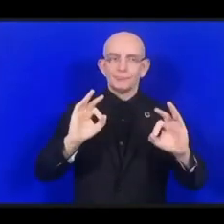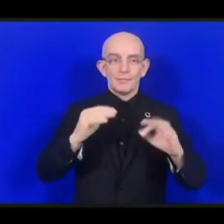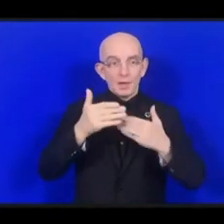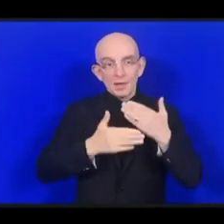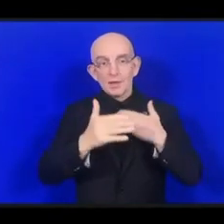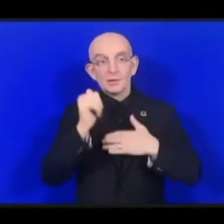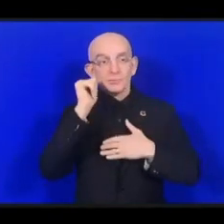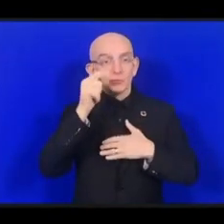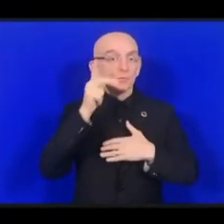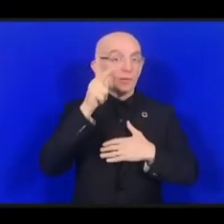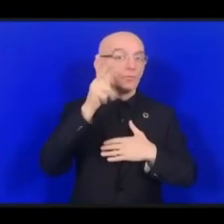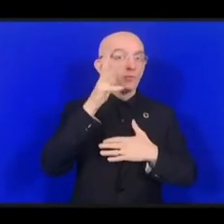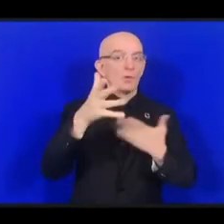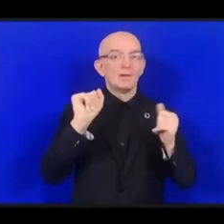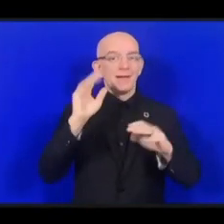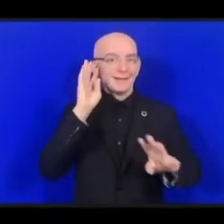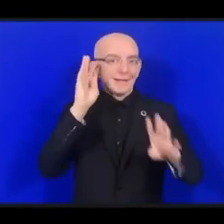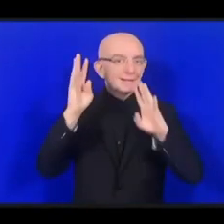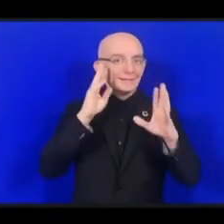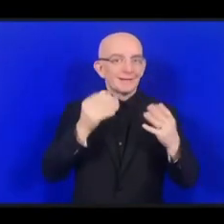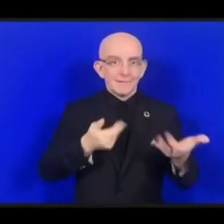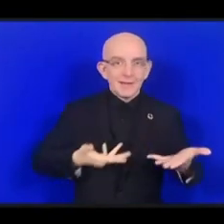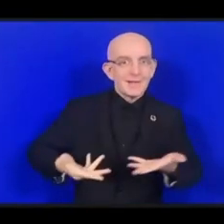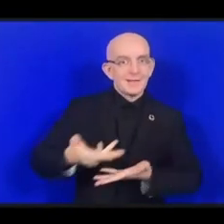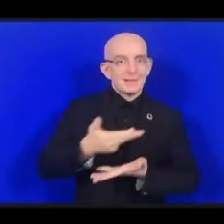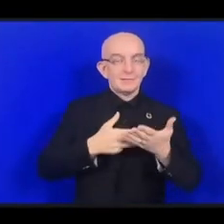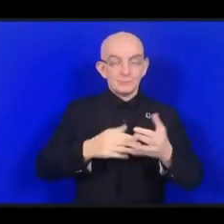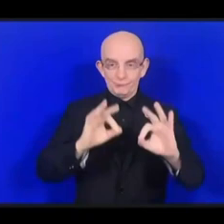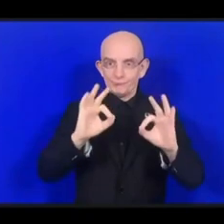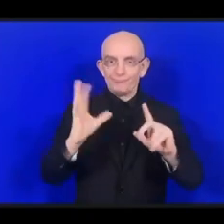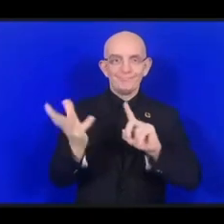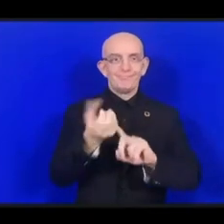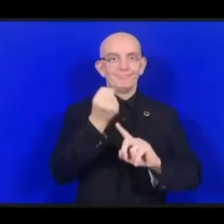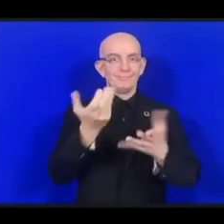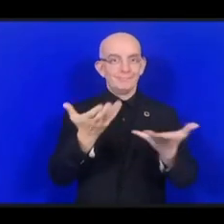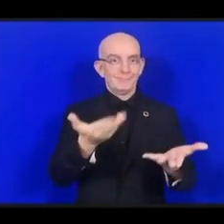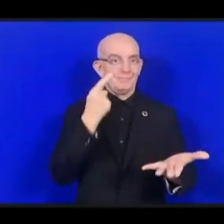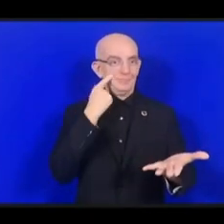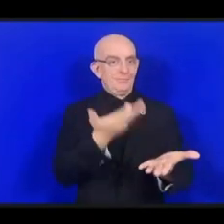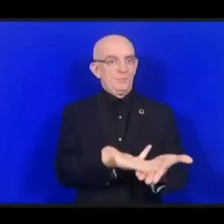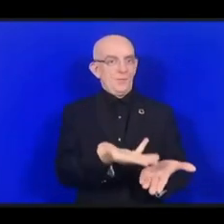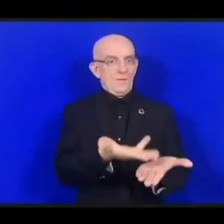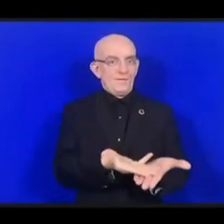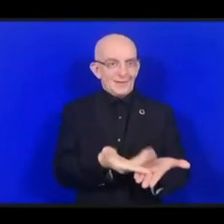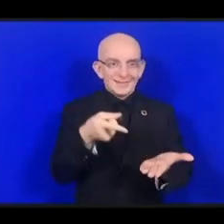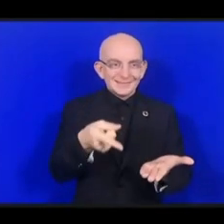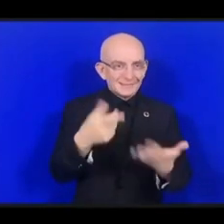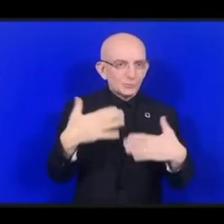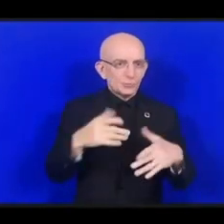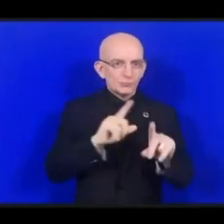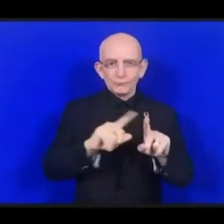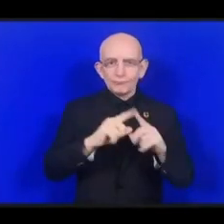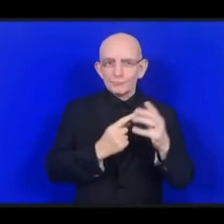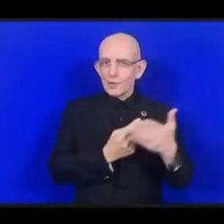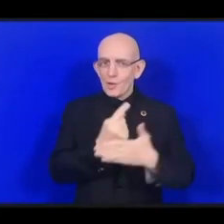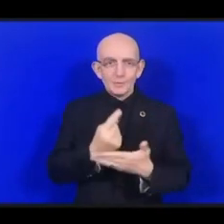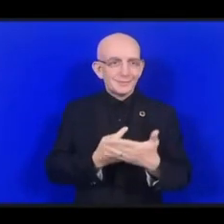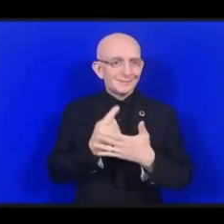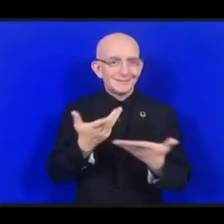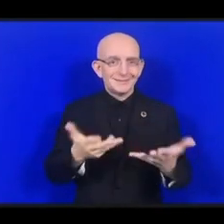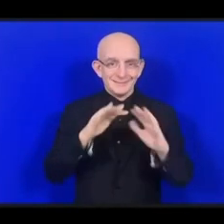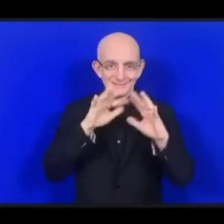وابداعاته ويحول الطاقه الى واقع هذه هي الفرص العديده الانترنت في متناول